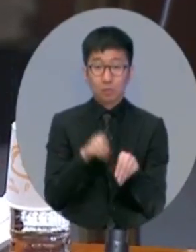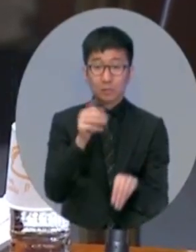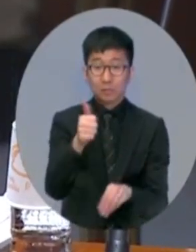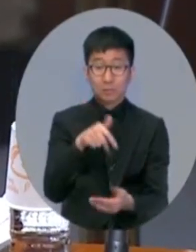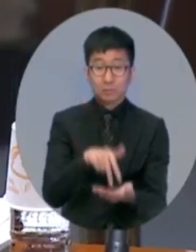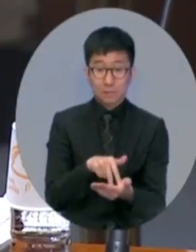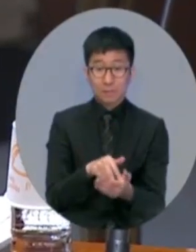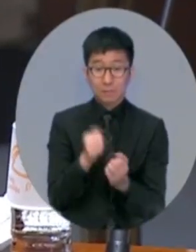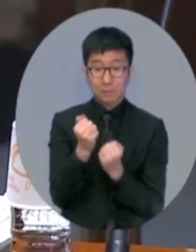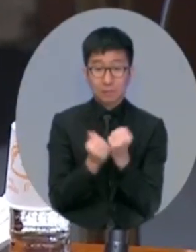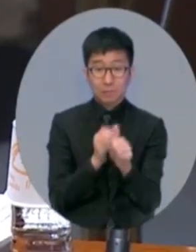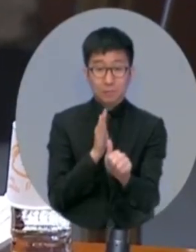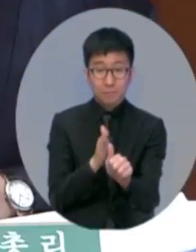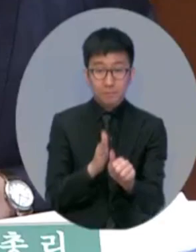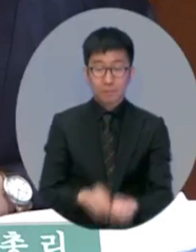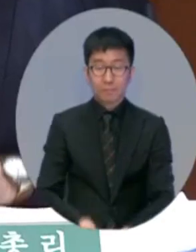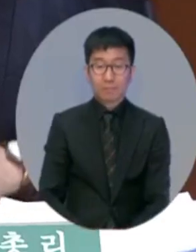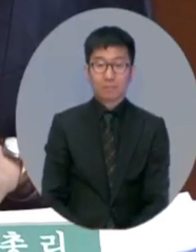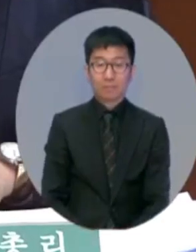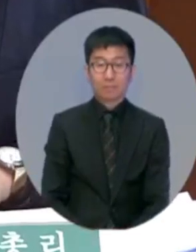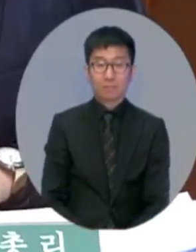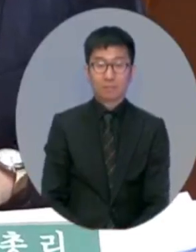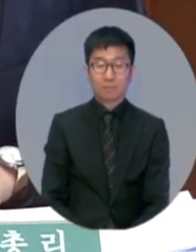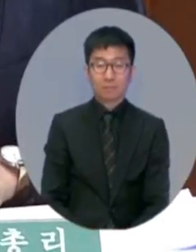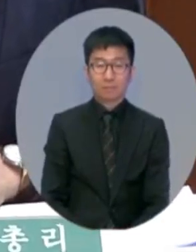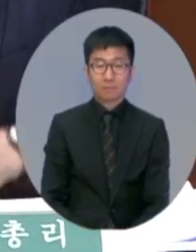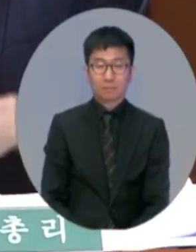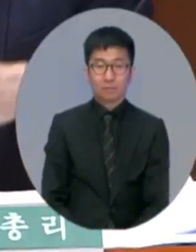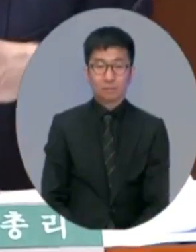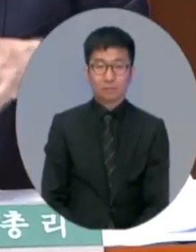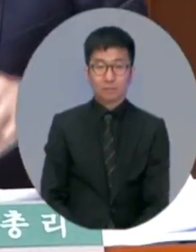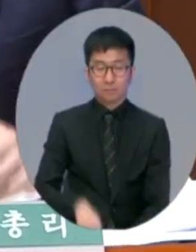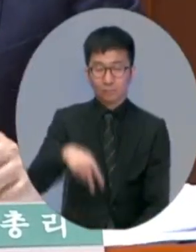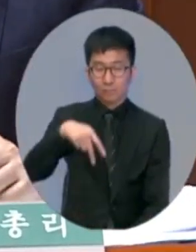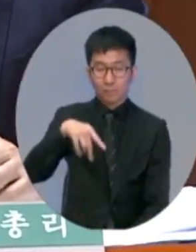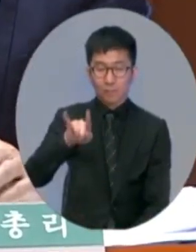말씀 해주시죠. 네, 그 새만금은